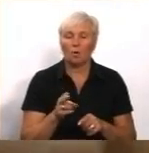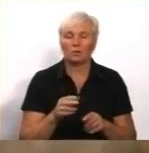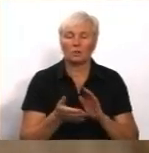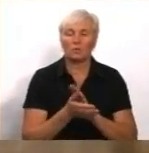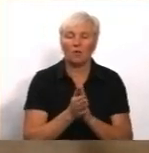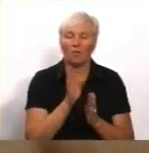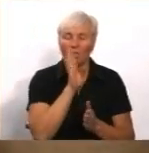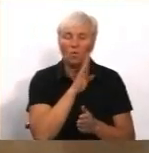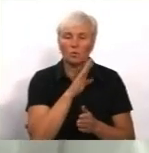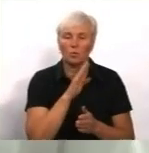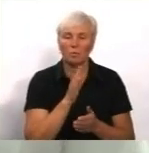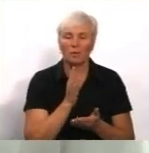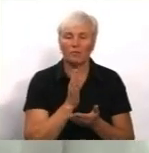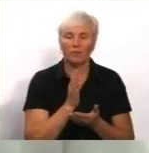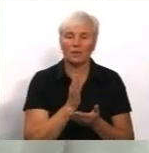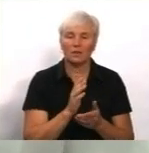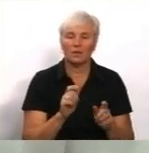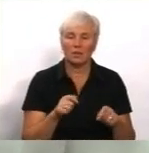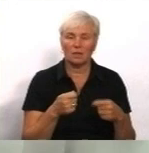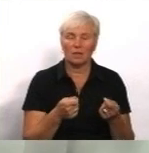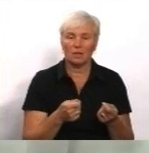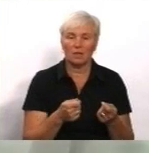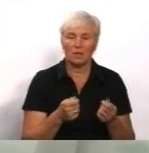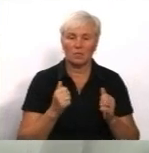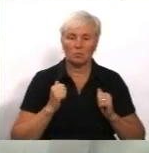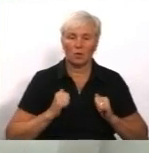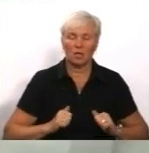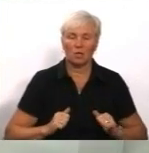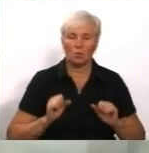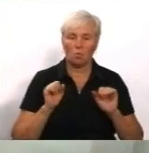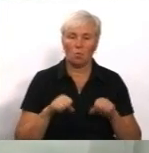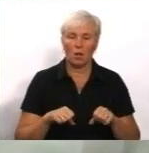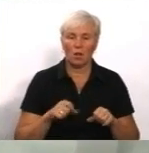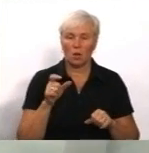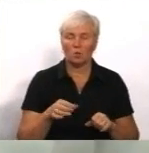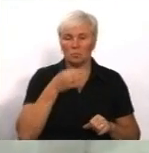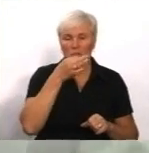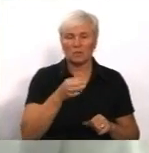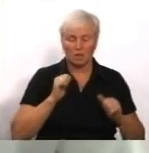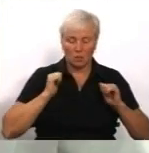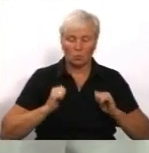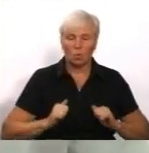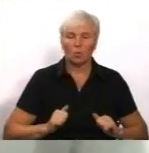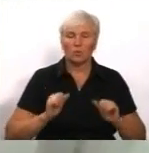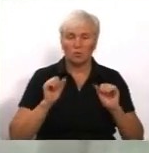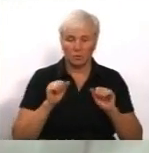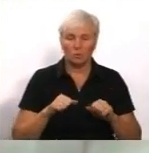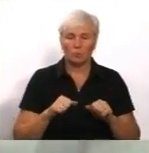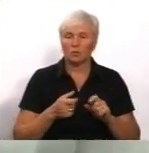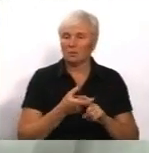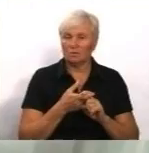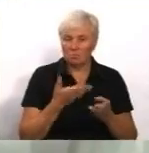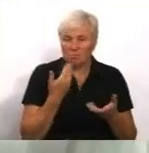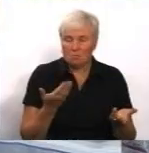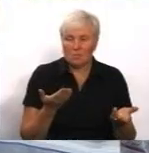він не дає нам спокій, щоб ми могли спокійно людям сказати, заспокоїти їх, що вони не можуть інфікуватися при